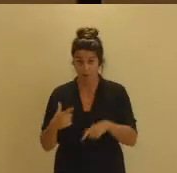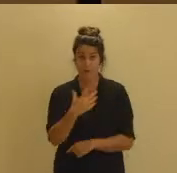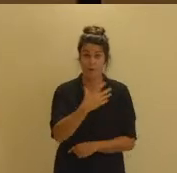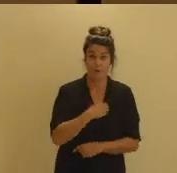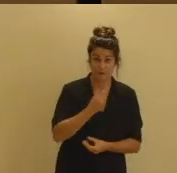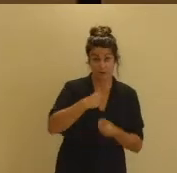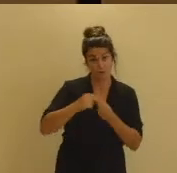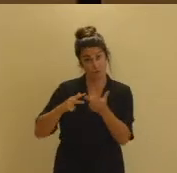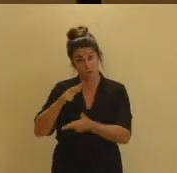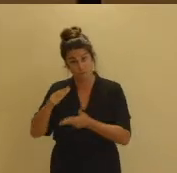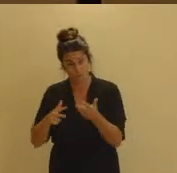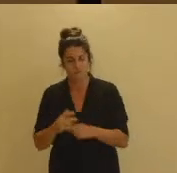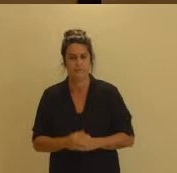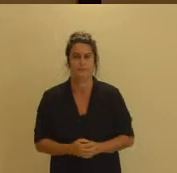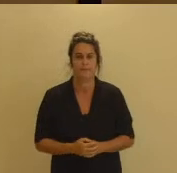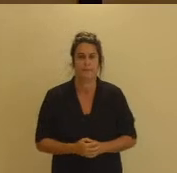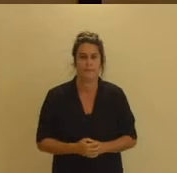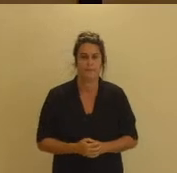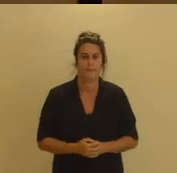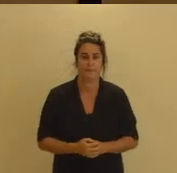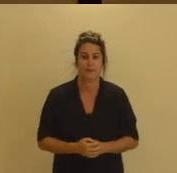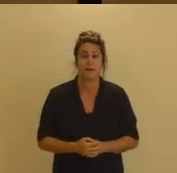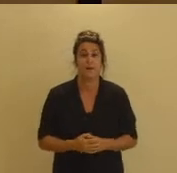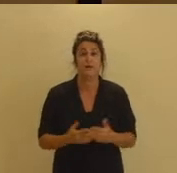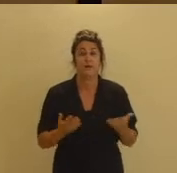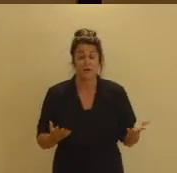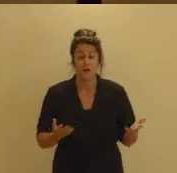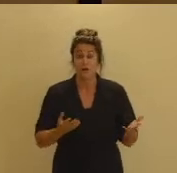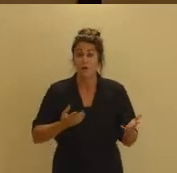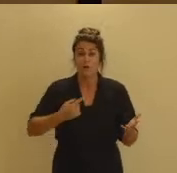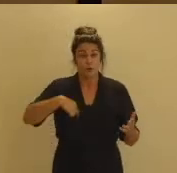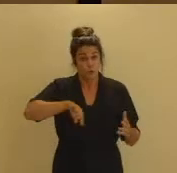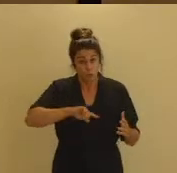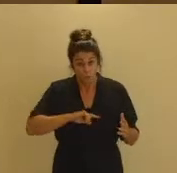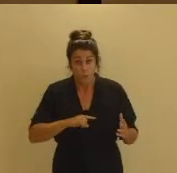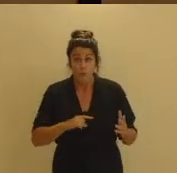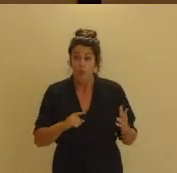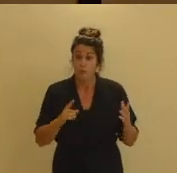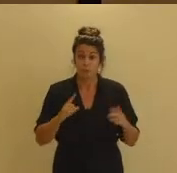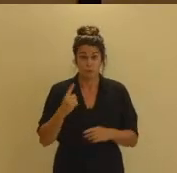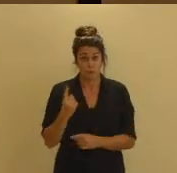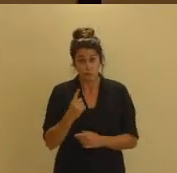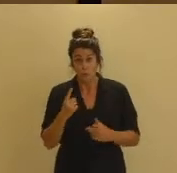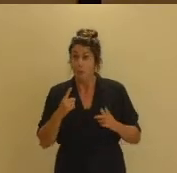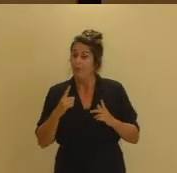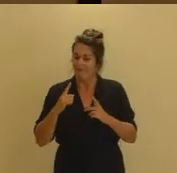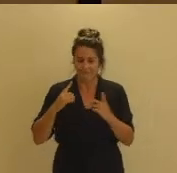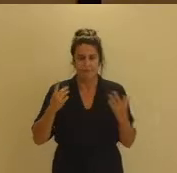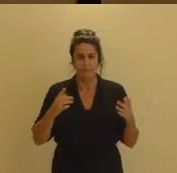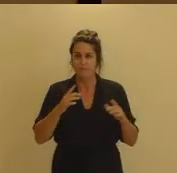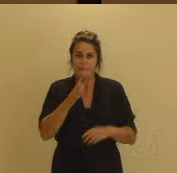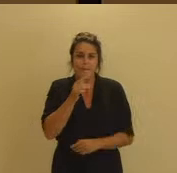euskera. Nous n'instruisons pas de demandes qui ne sont pas formulées en français,